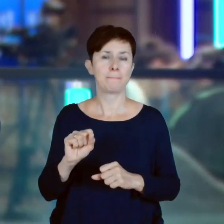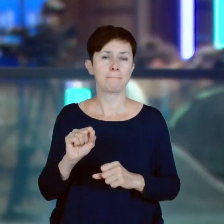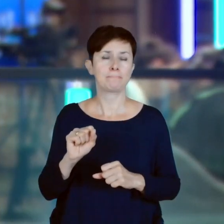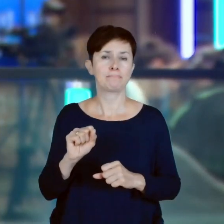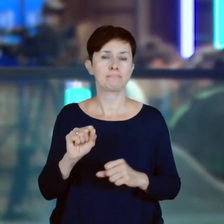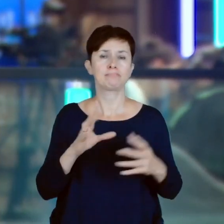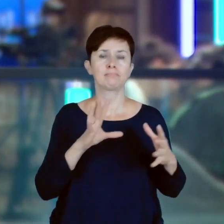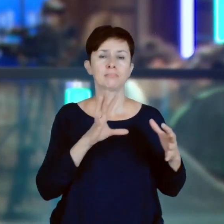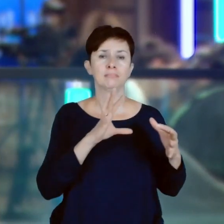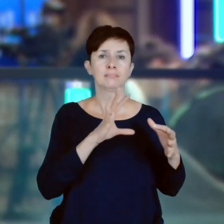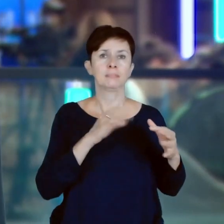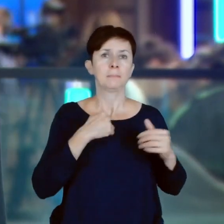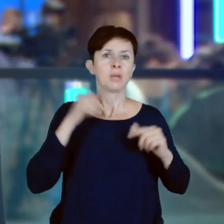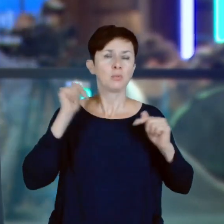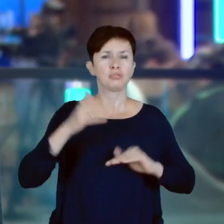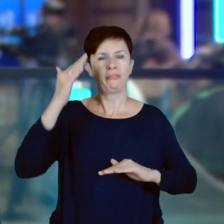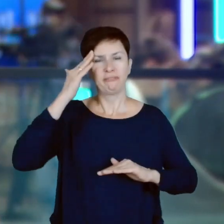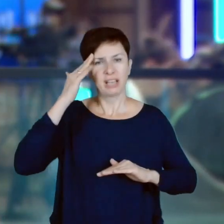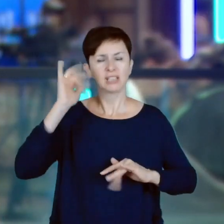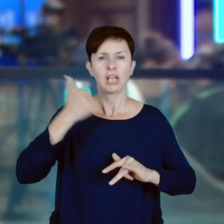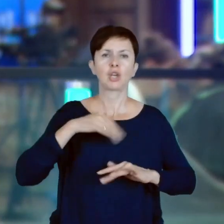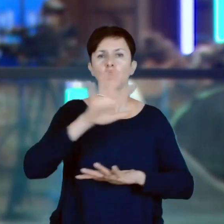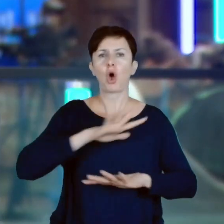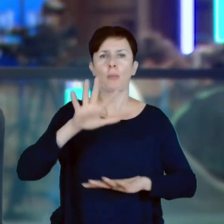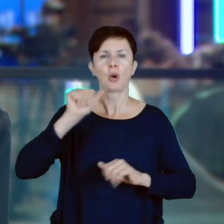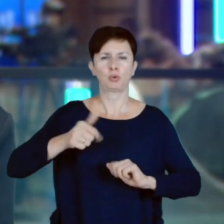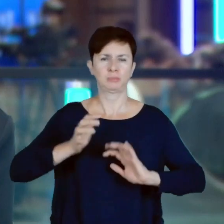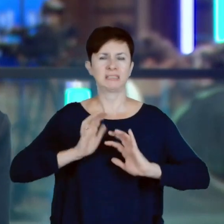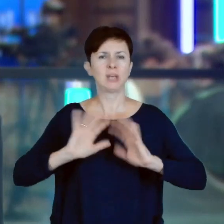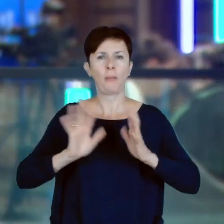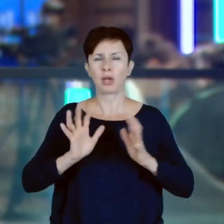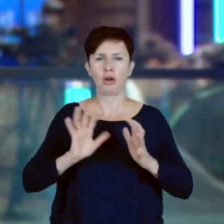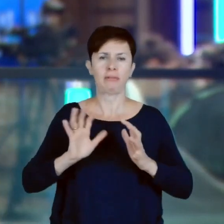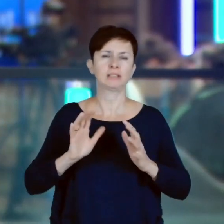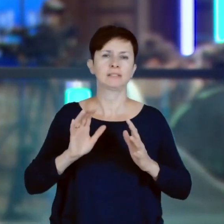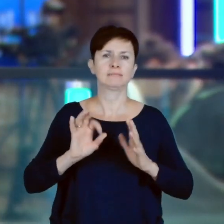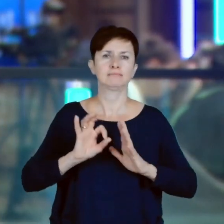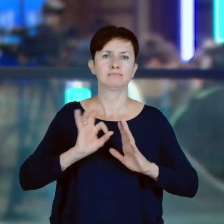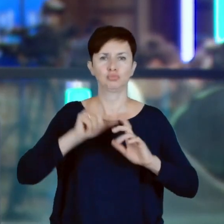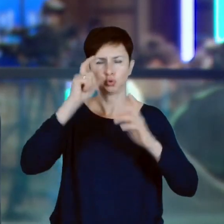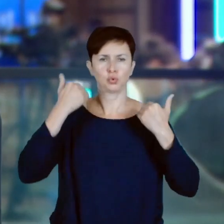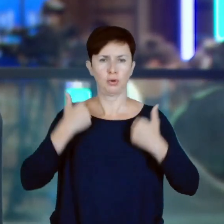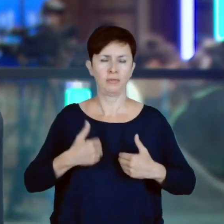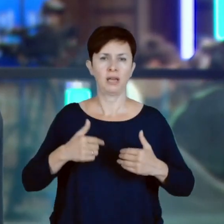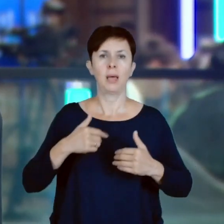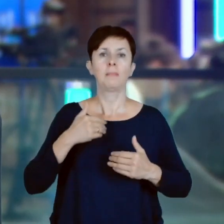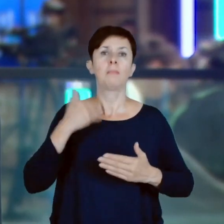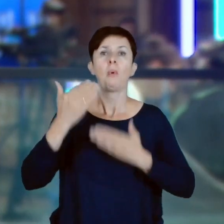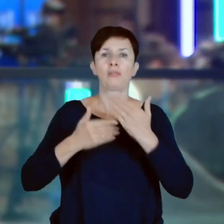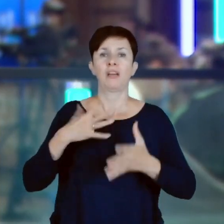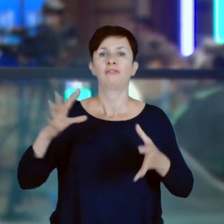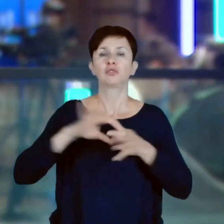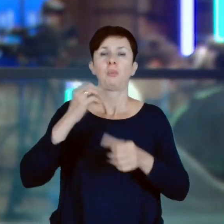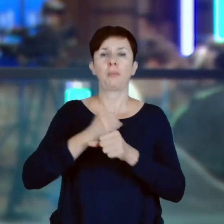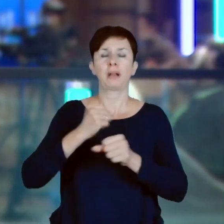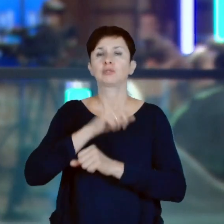obszary musimy zaopiekować. Jeśli w ogóle chcemy mówić o jakichkolwiek współpracy ze sztuczną inteligencją, prawda?